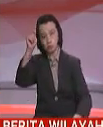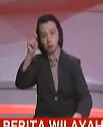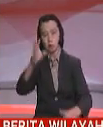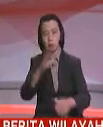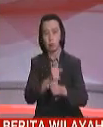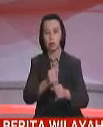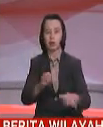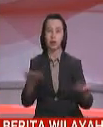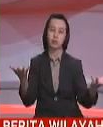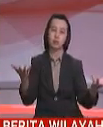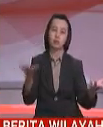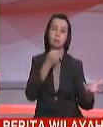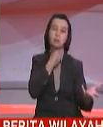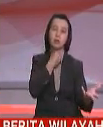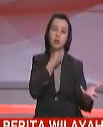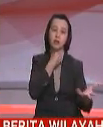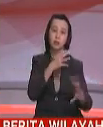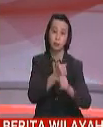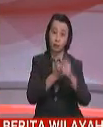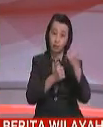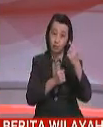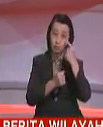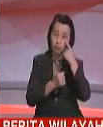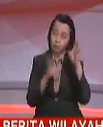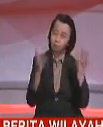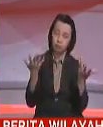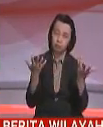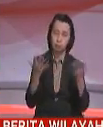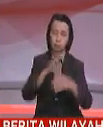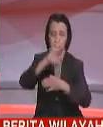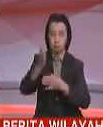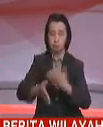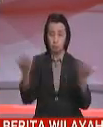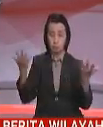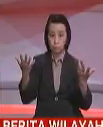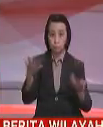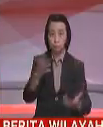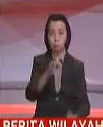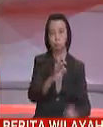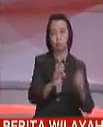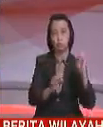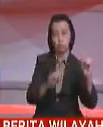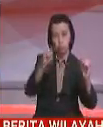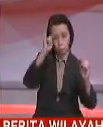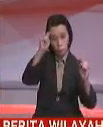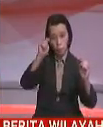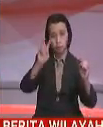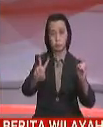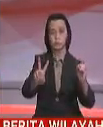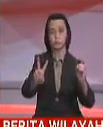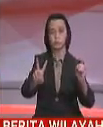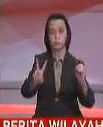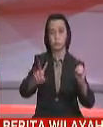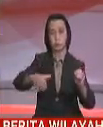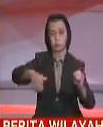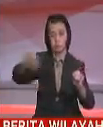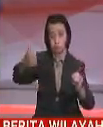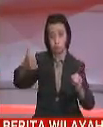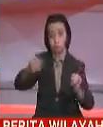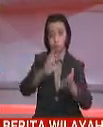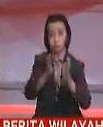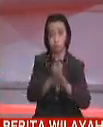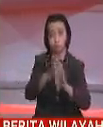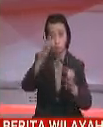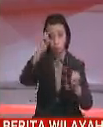sekaligus menutup hasrat Perak mencuri satu mata. Tamat perlawanan Perak FC 0, Terengganu FC 2. Kemenangan tersebut